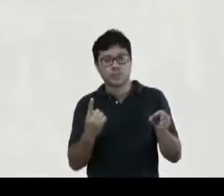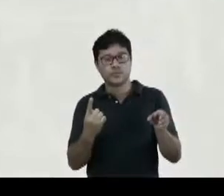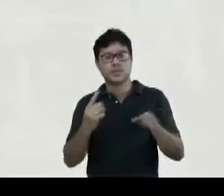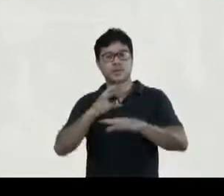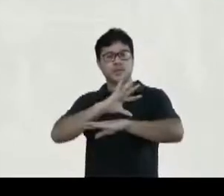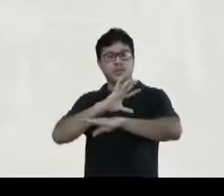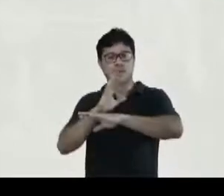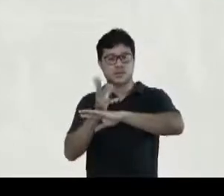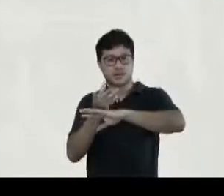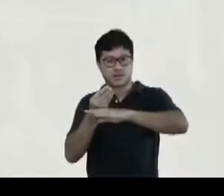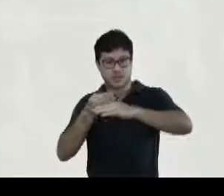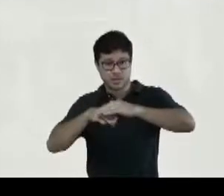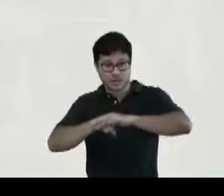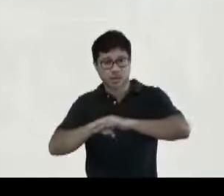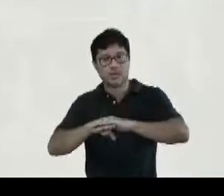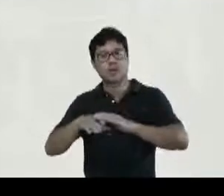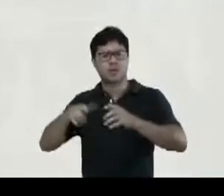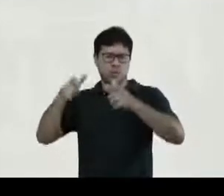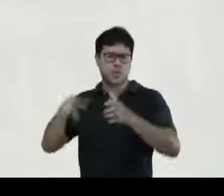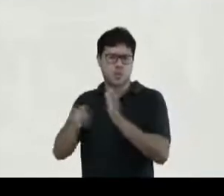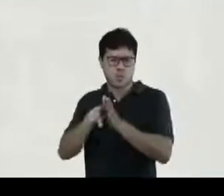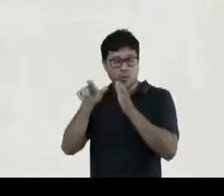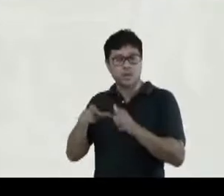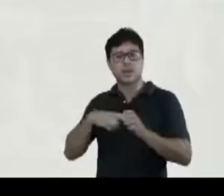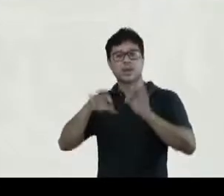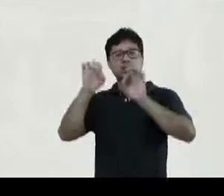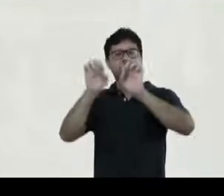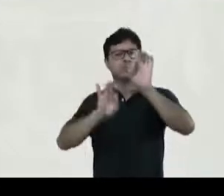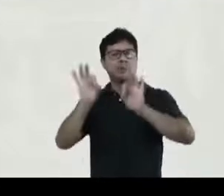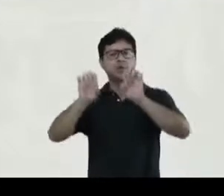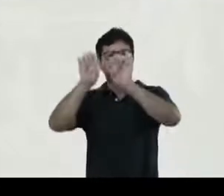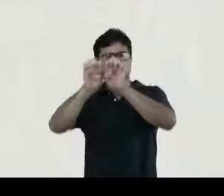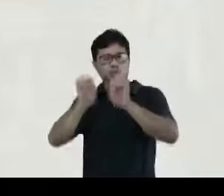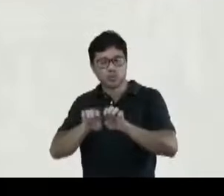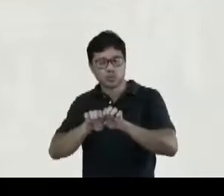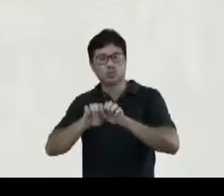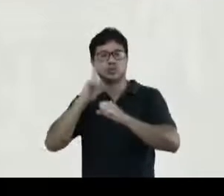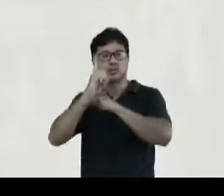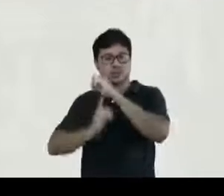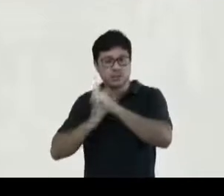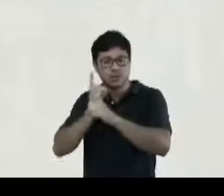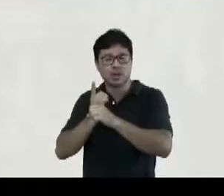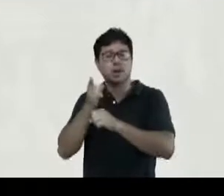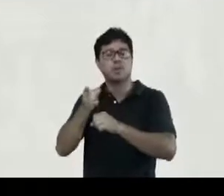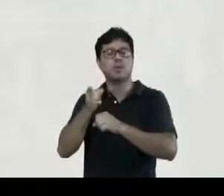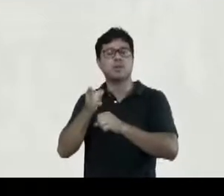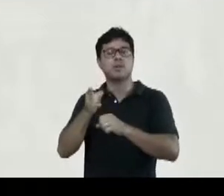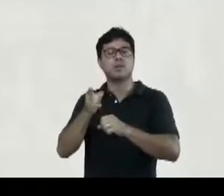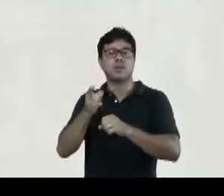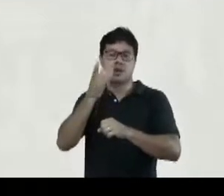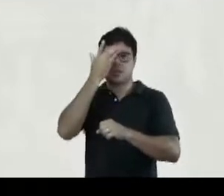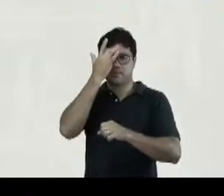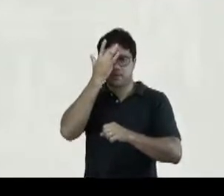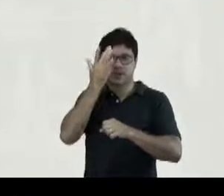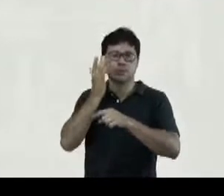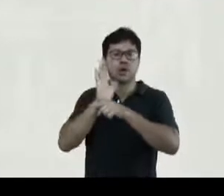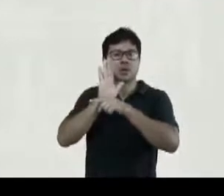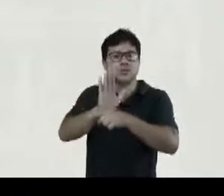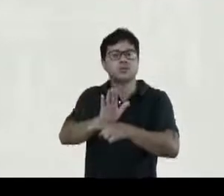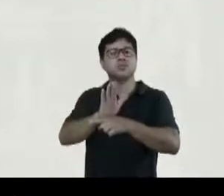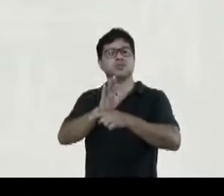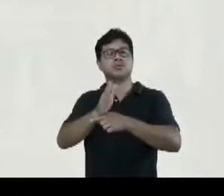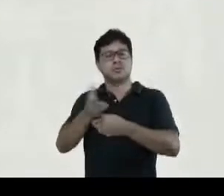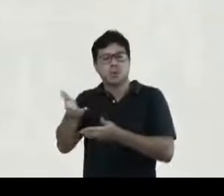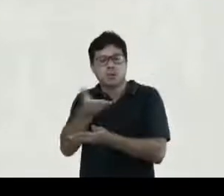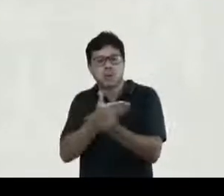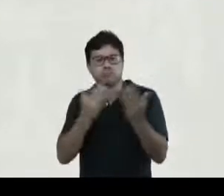digitale Infrastruktur, die diese Dokumente vermittelt, präsentiert und analysiert und